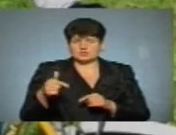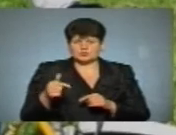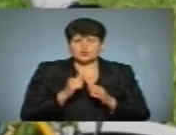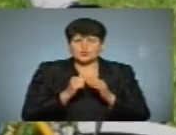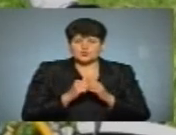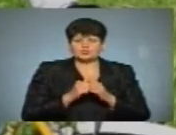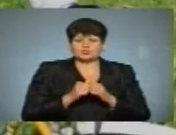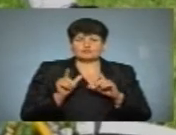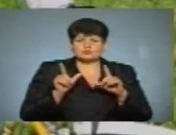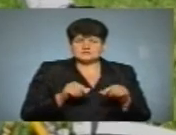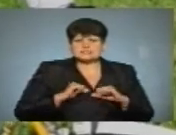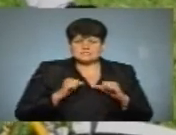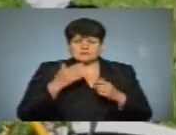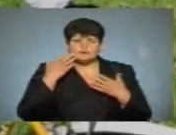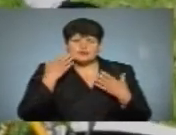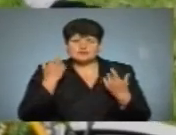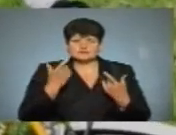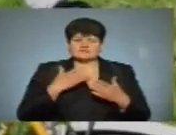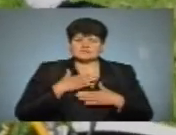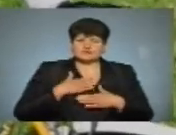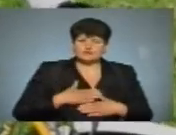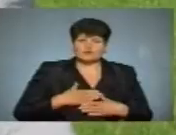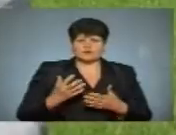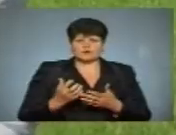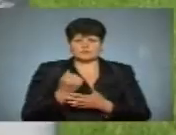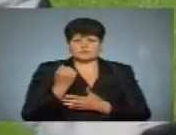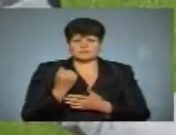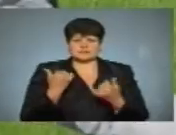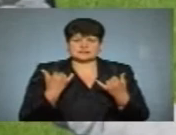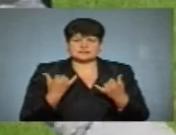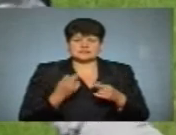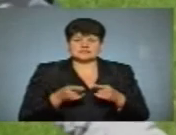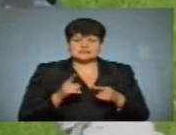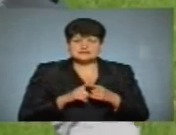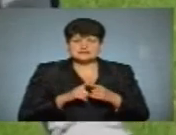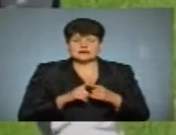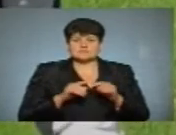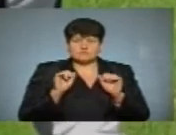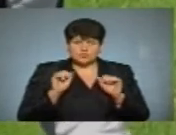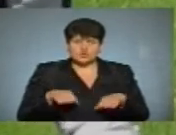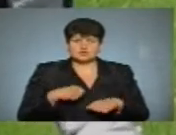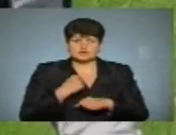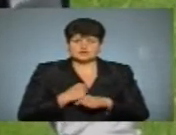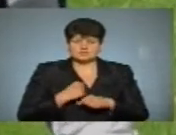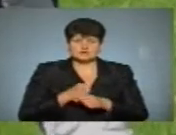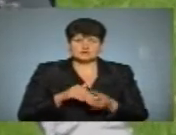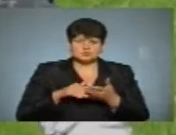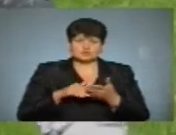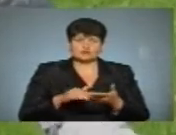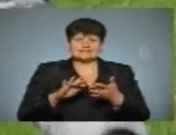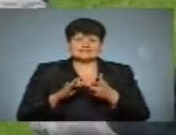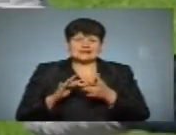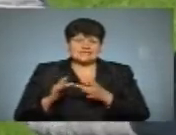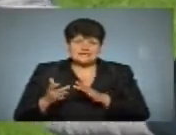її облегшити, в задоволення якось отримати. Зараз це благо, це можна зробити з допомогою